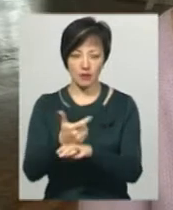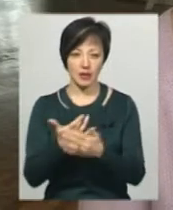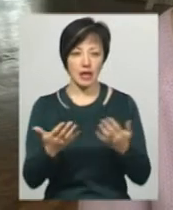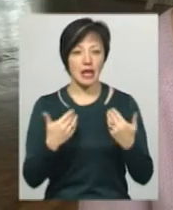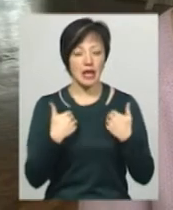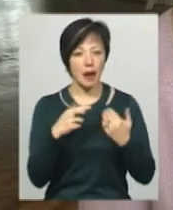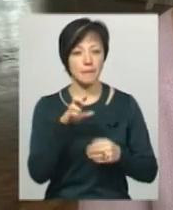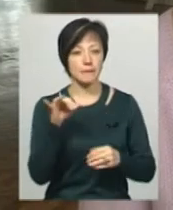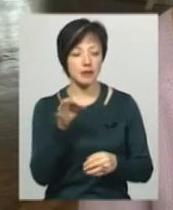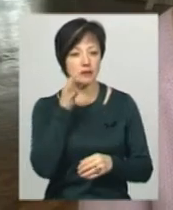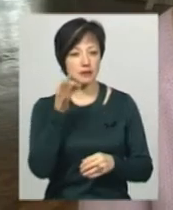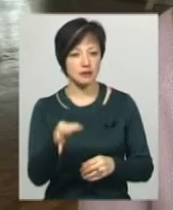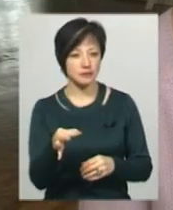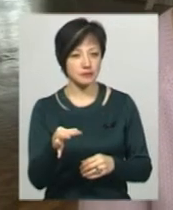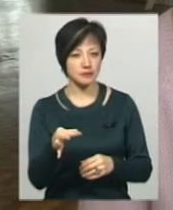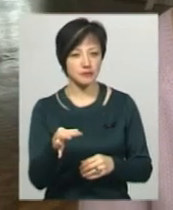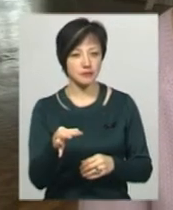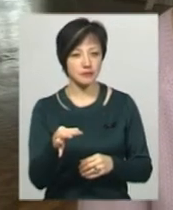б відмітила